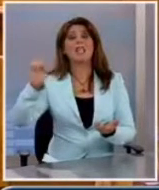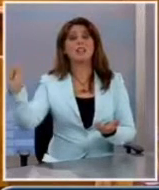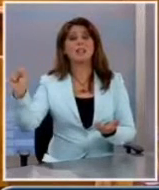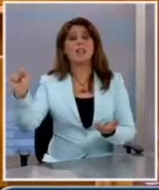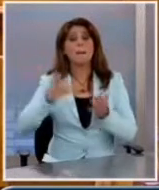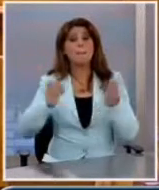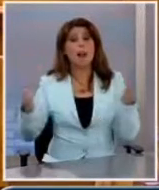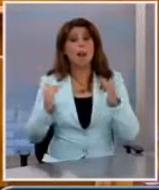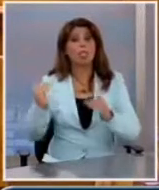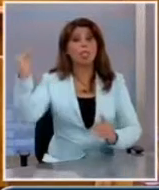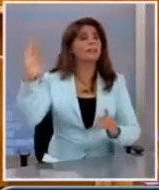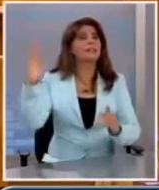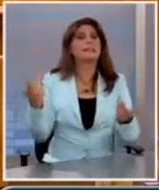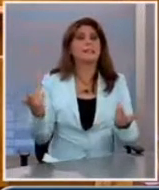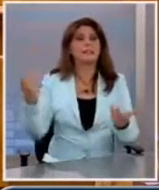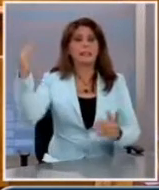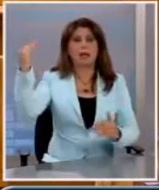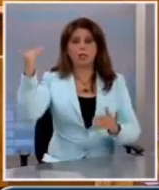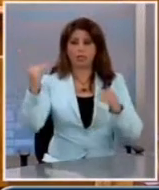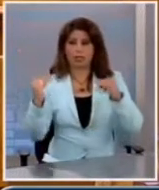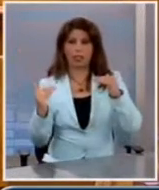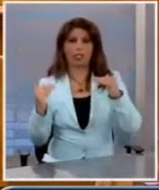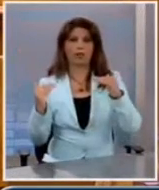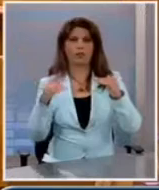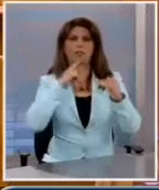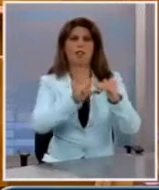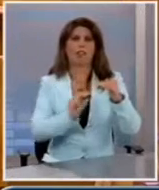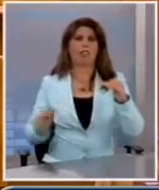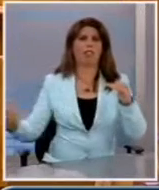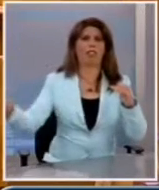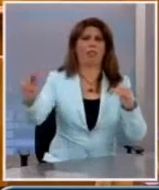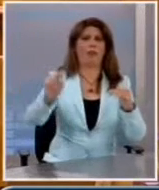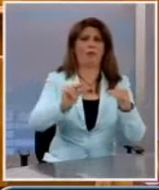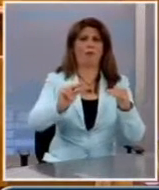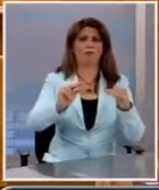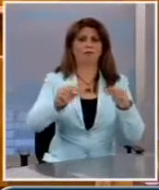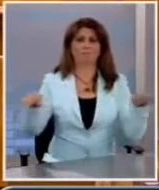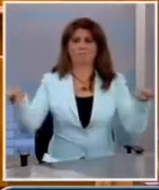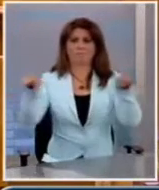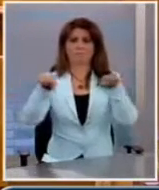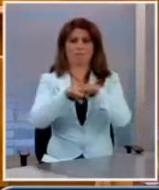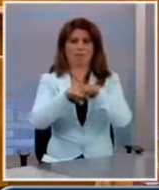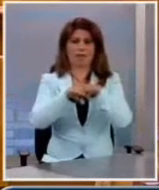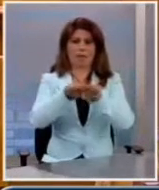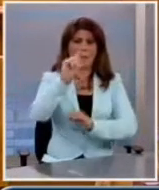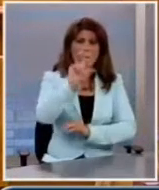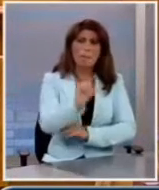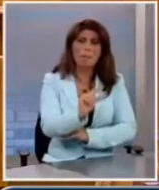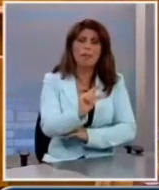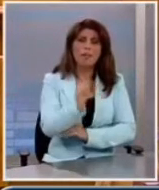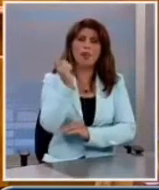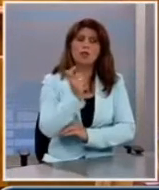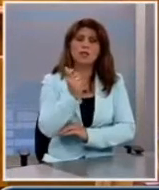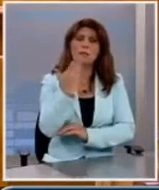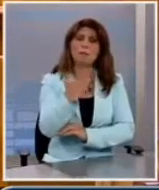να εξισώνεις τις ανισότητες. Αυτό κάνατε. Τις μικρές συντάξεις λοιπόν των